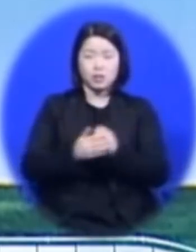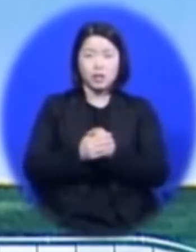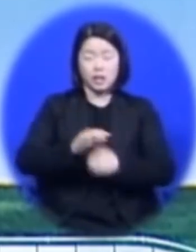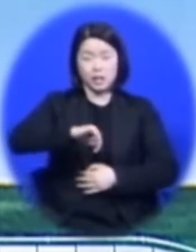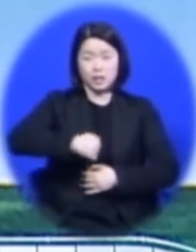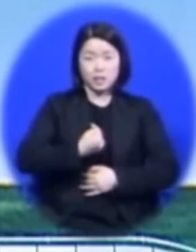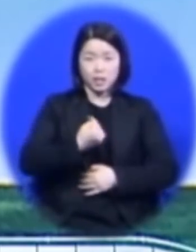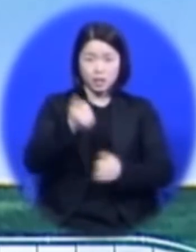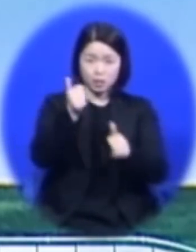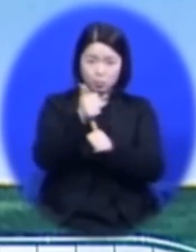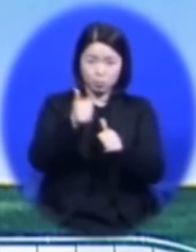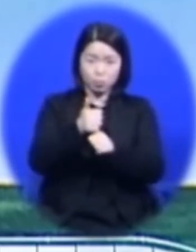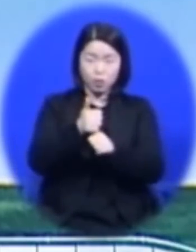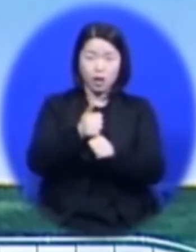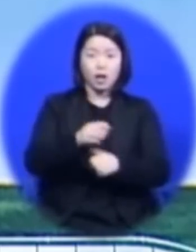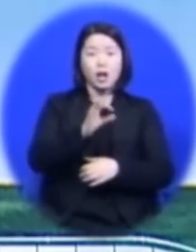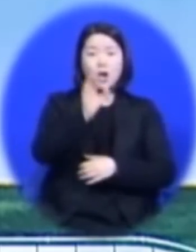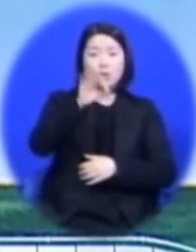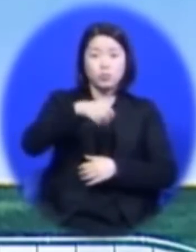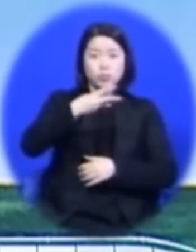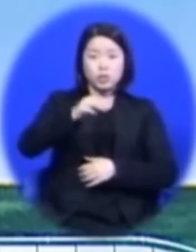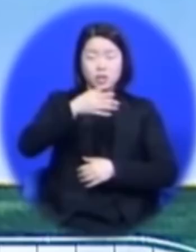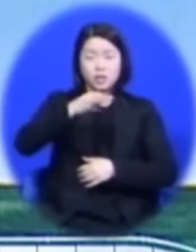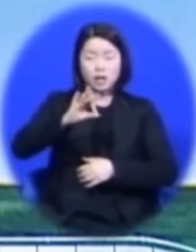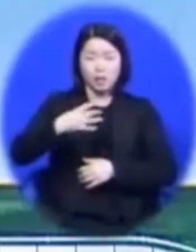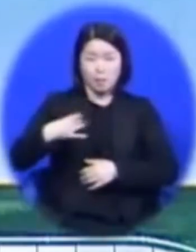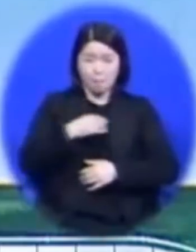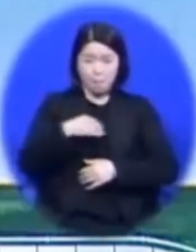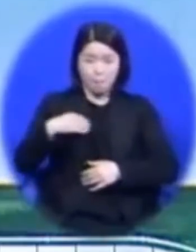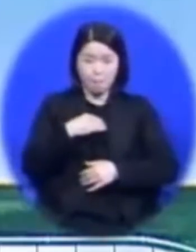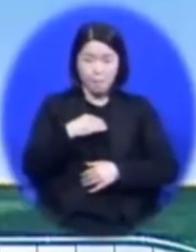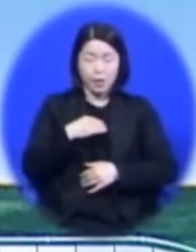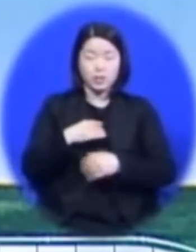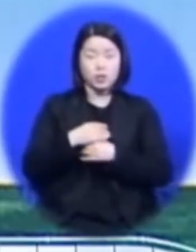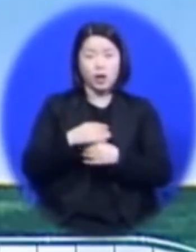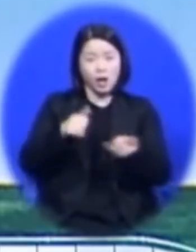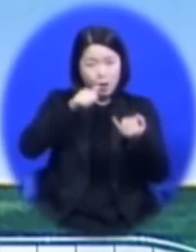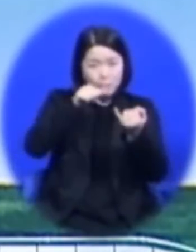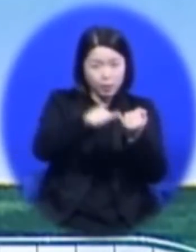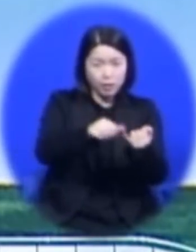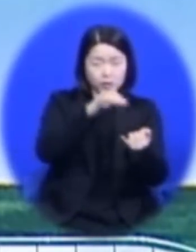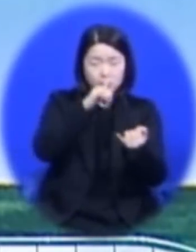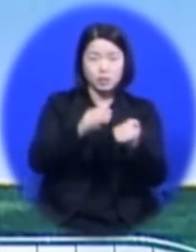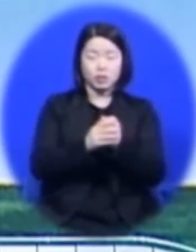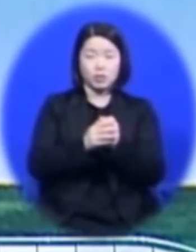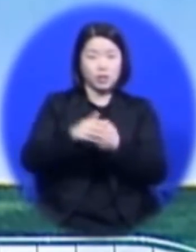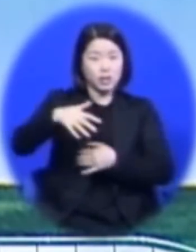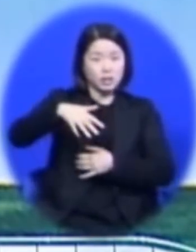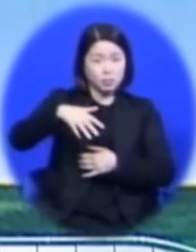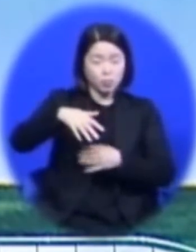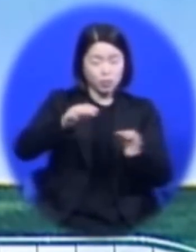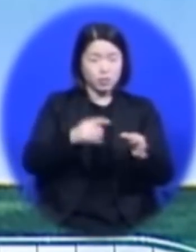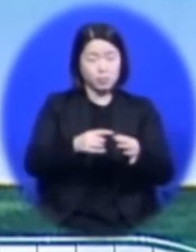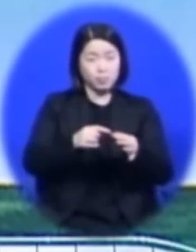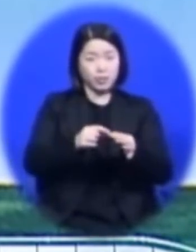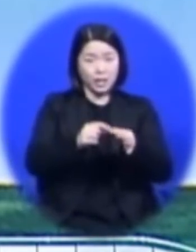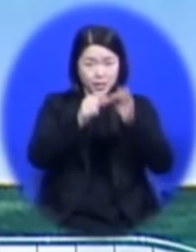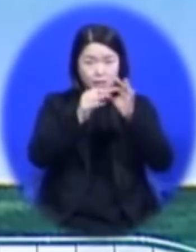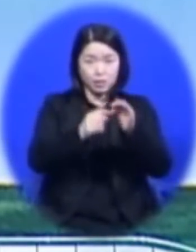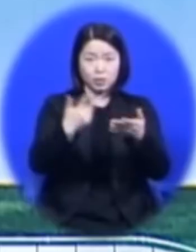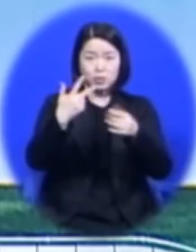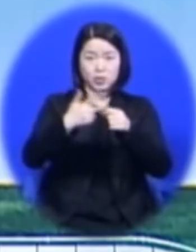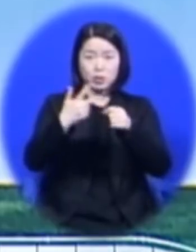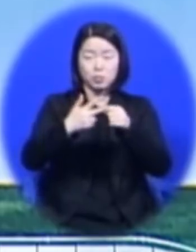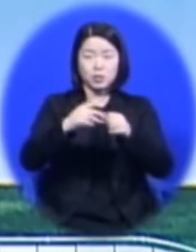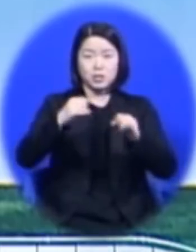자기 부하 우리아의 아내 밧세바를 와 가능했습니다 창세기 십계명이 7계명 을 어긴